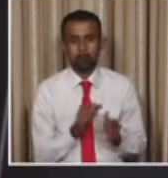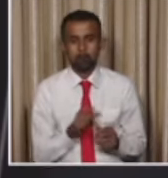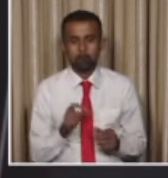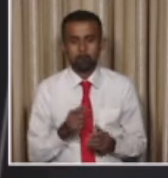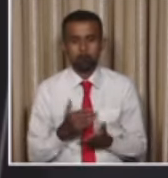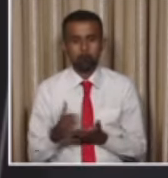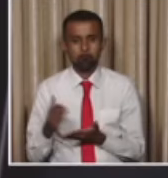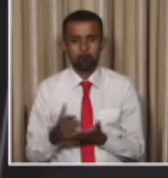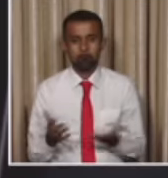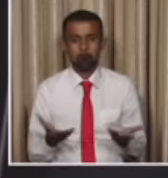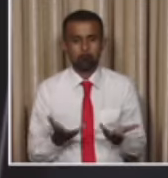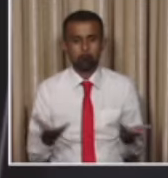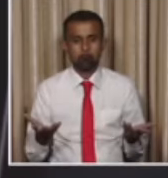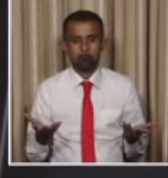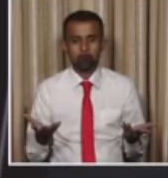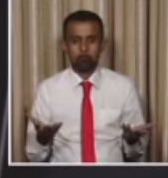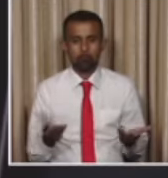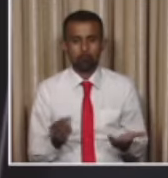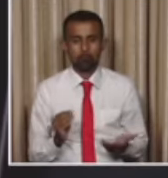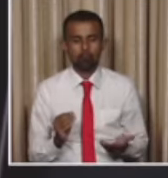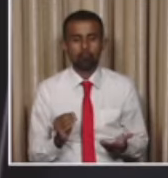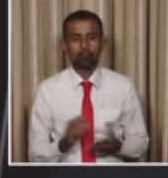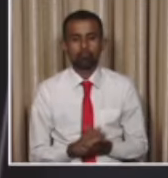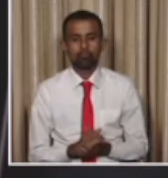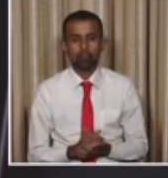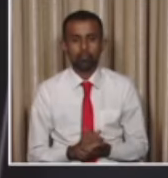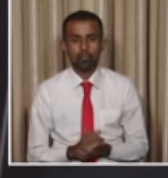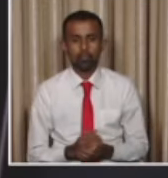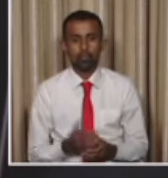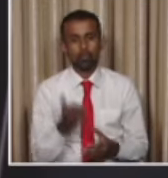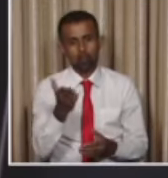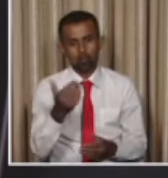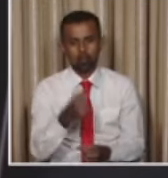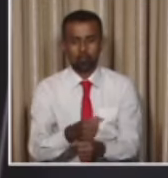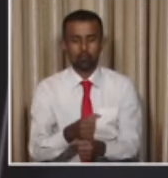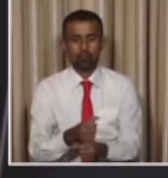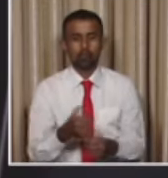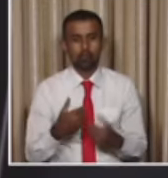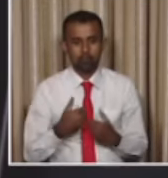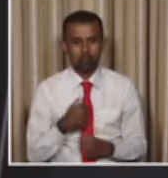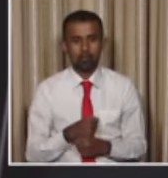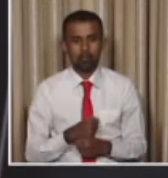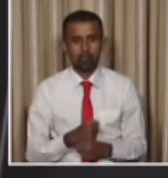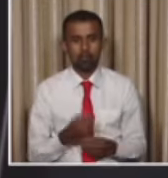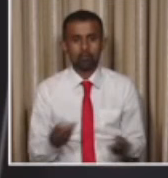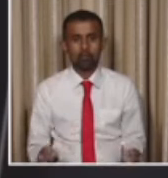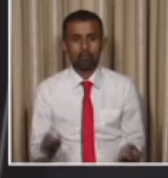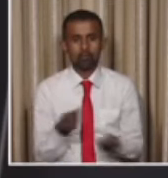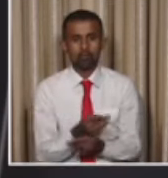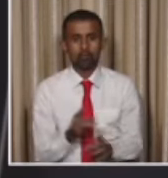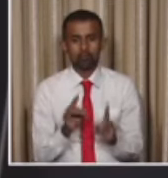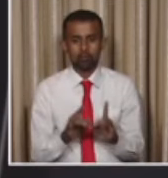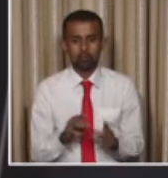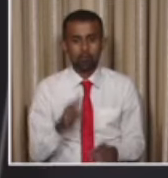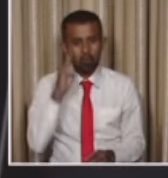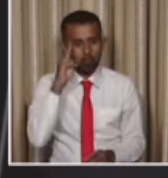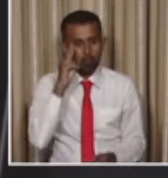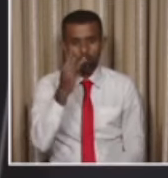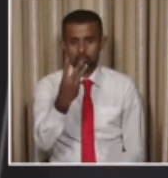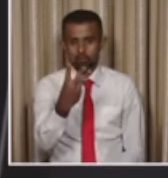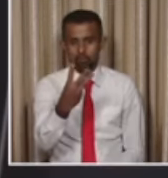ගෙවා ගන්න බැරි වෙච්චාම දැන් අපි කවුරු ආණ්ඩු කළත් මේ ගිවිසුම් යටතේ පොරොන්දු තුනකට අපි ඇවිල්ලා